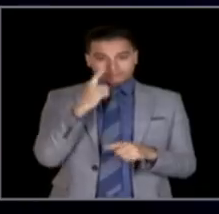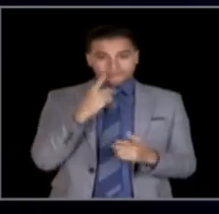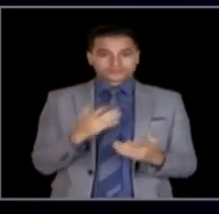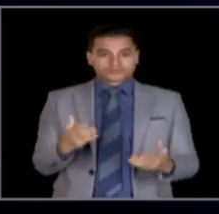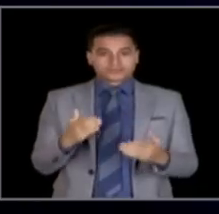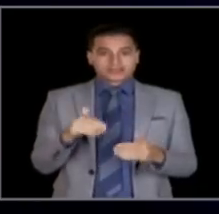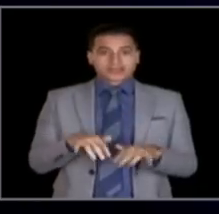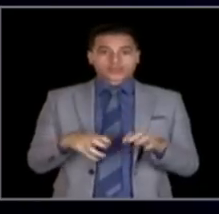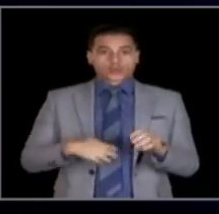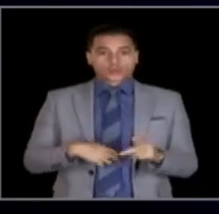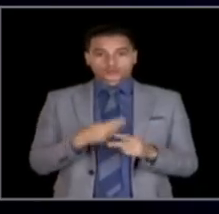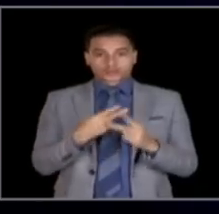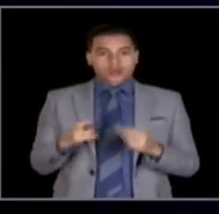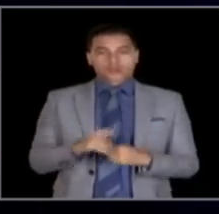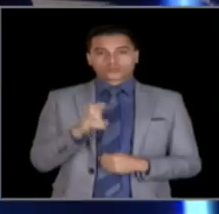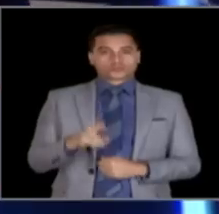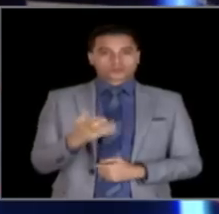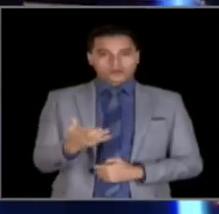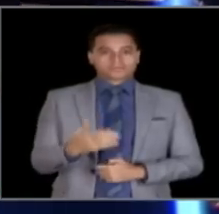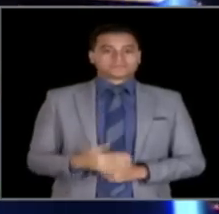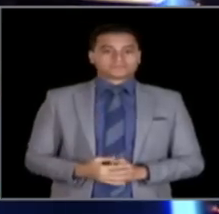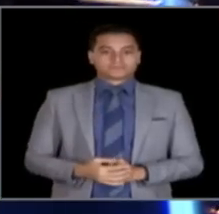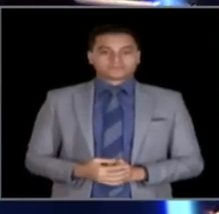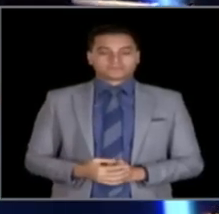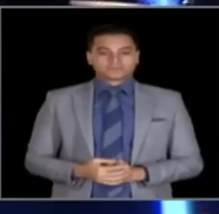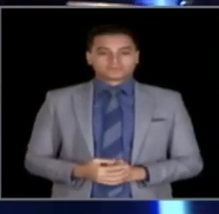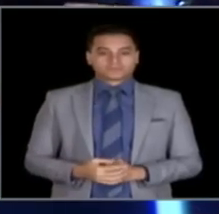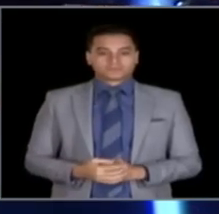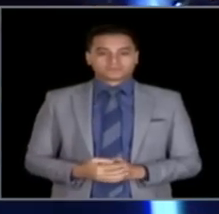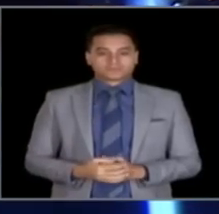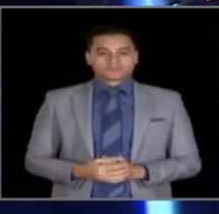سعيد. تكنولوجيا. والسؤال هو